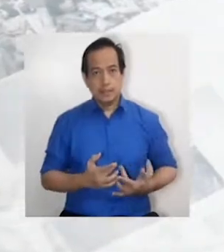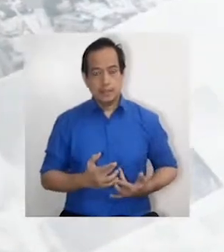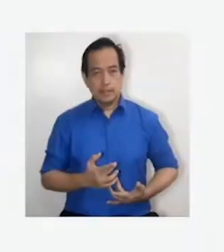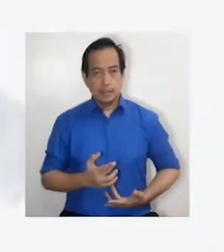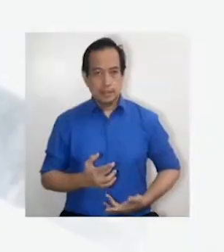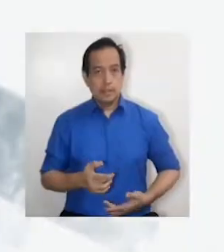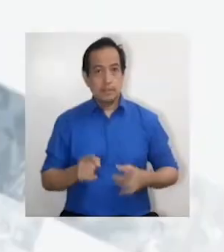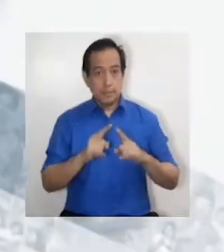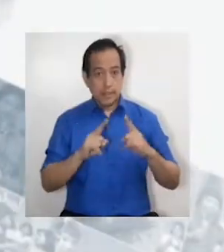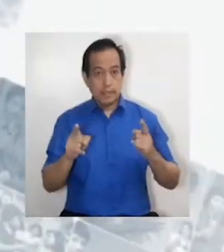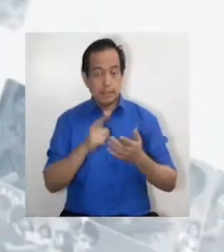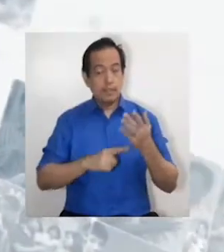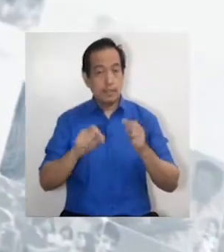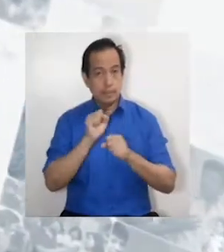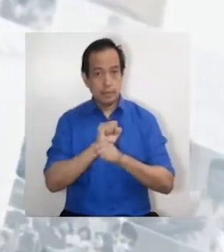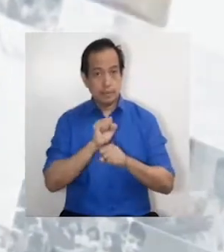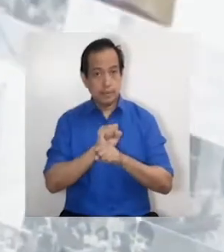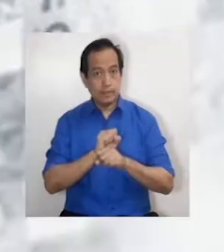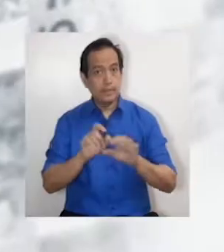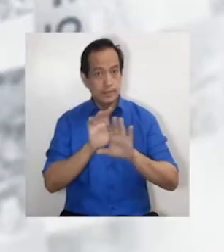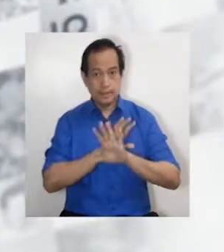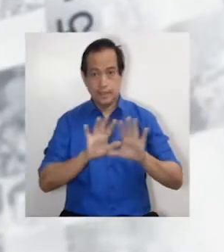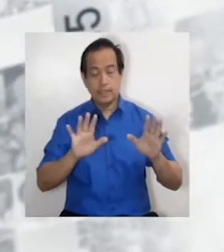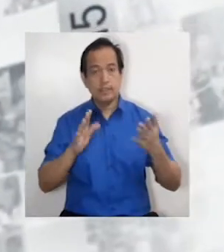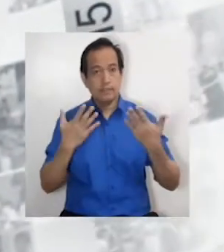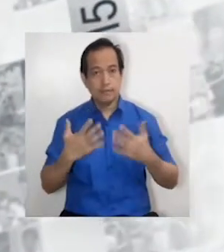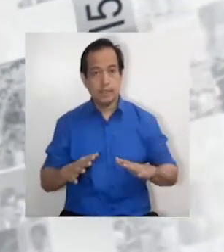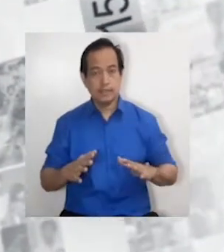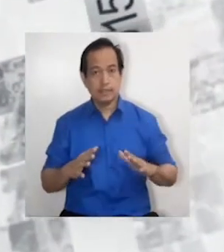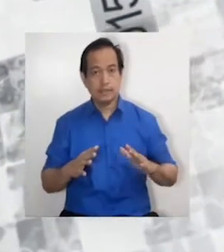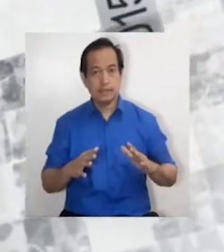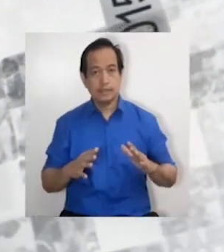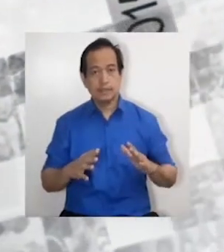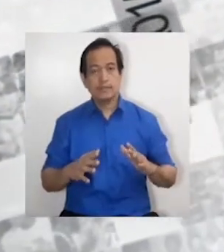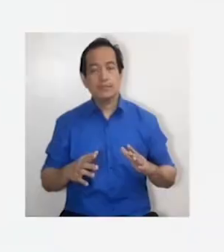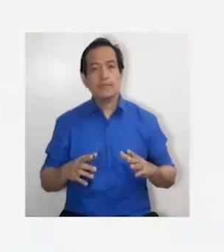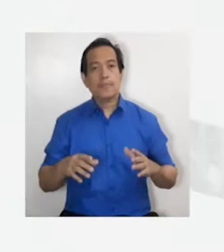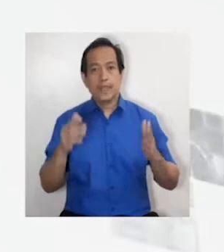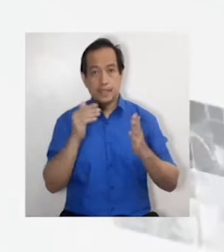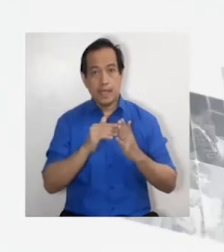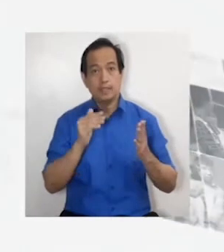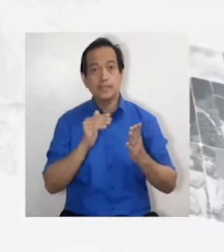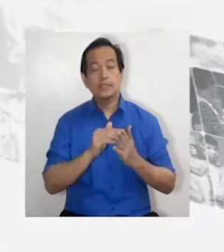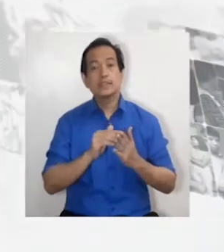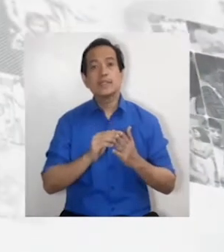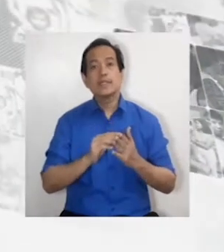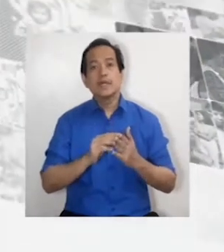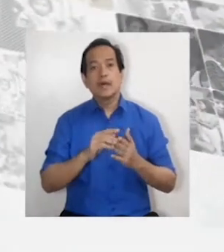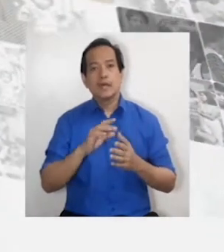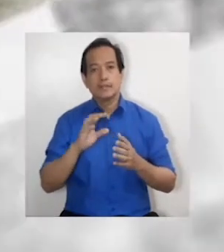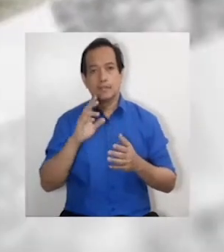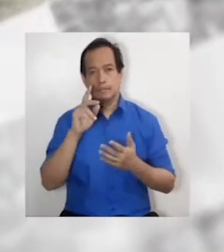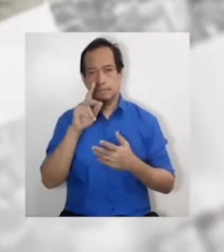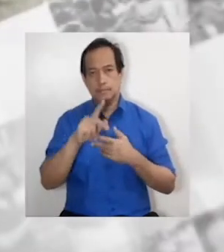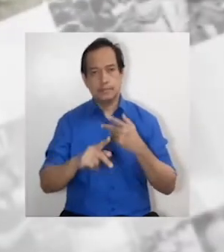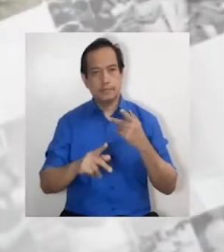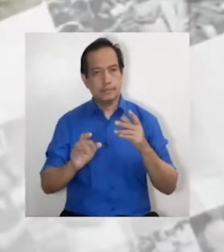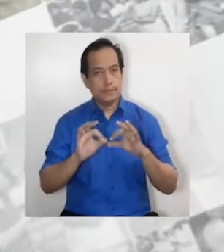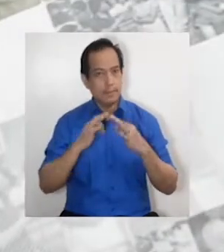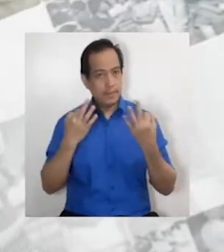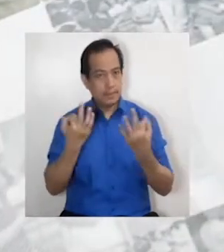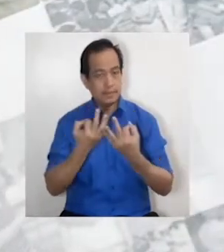puso. Subalit ang trabahong ito ay hindi pa natatapos. Libo-libo mga pamilya